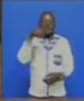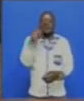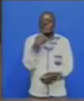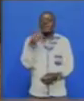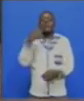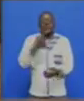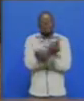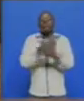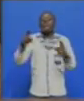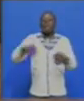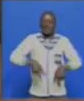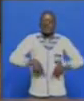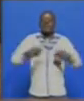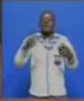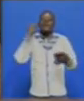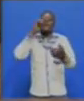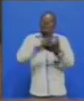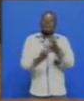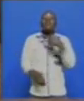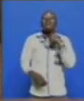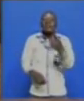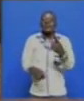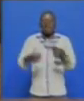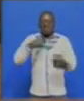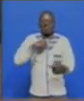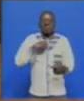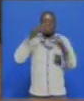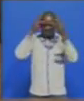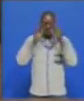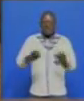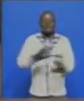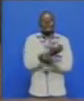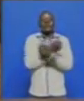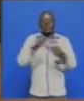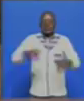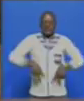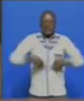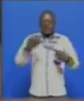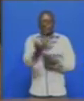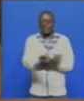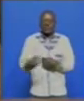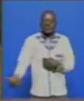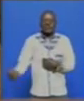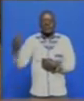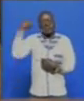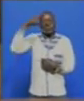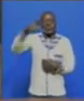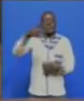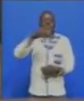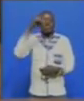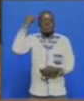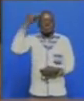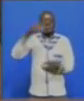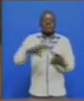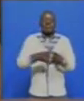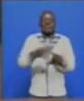sauver. Et la femme a dit, je préfère sauver la vie de mon enfant et mourir. Et lorsque l'enfant a grandi, l'enfant